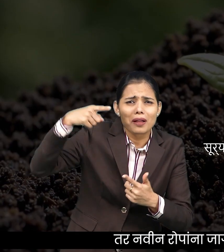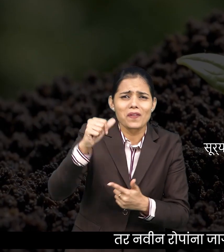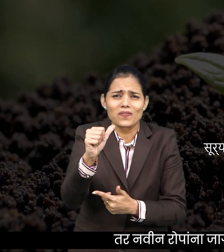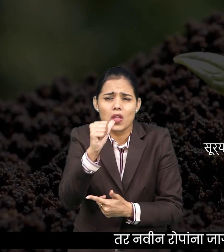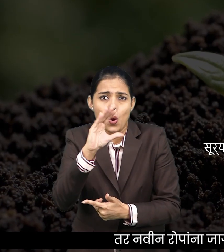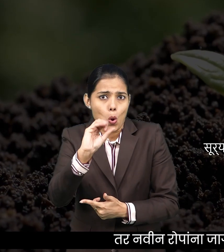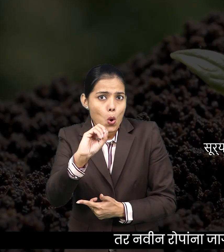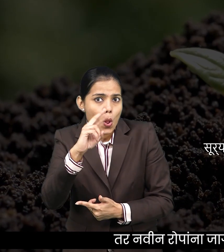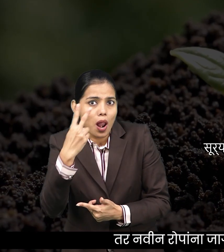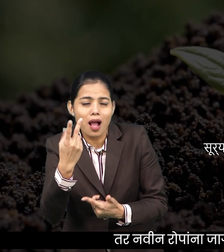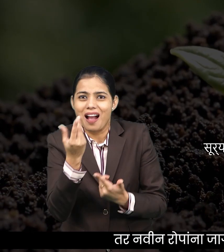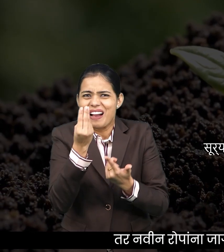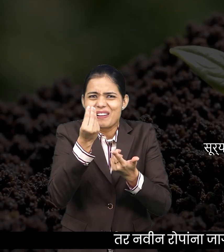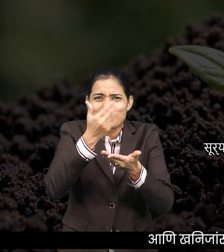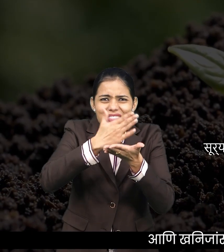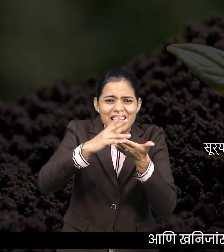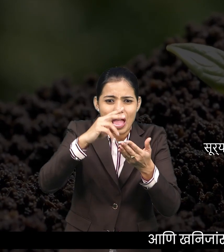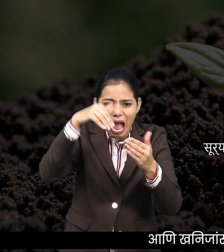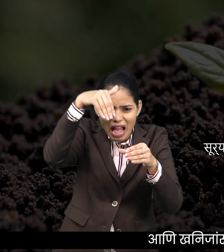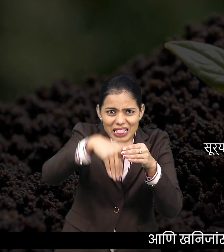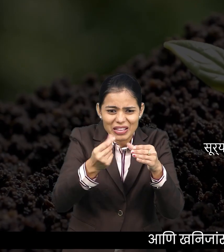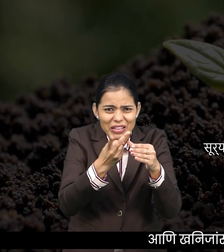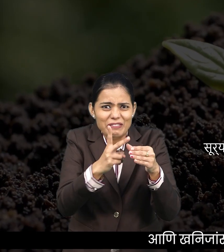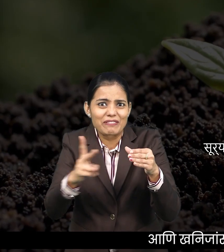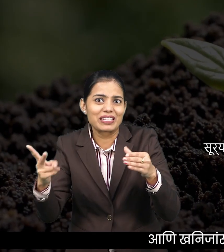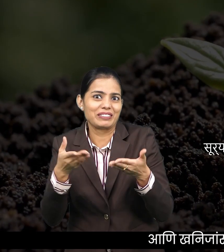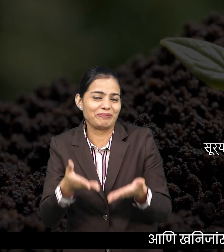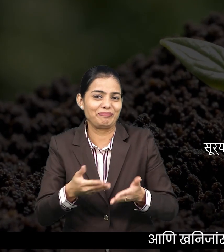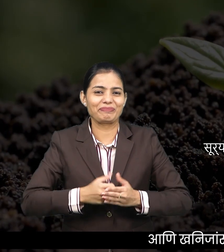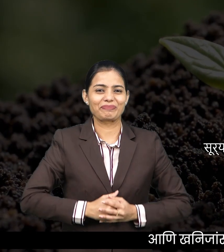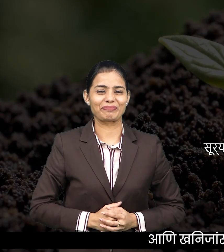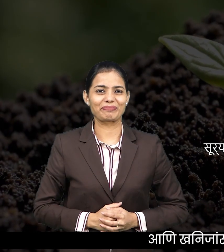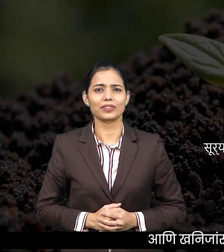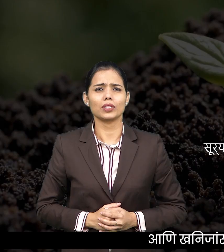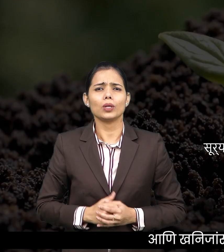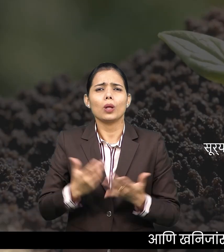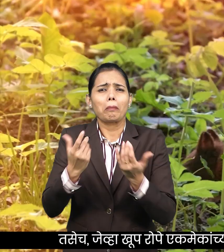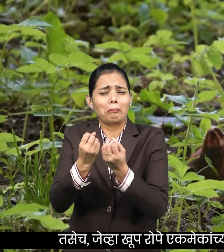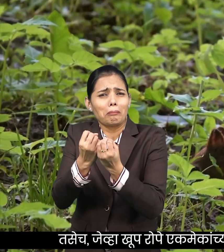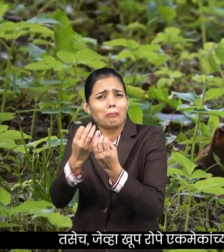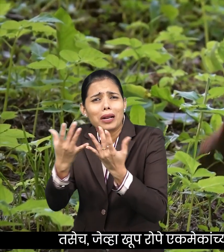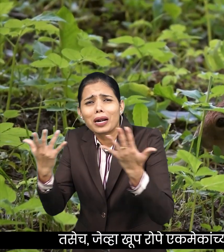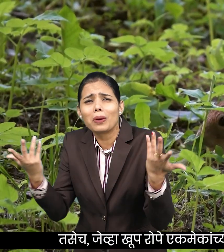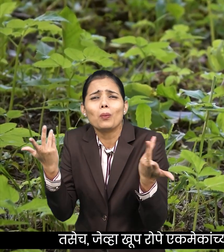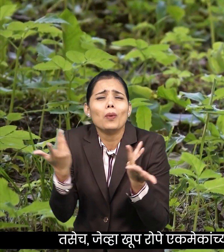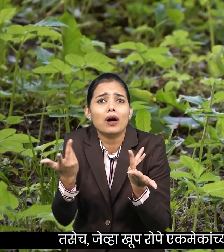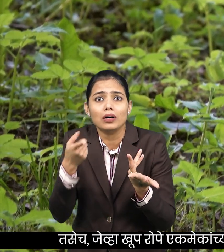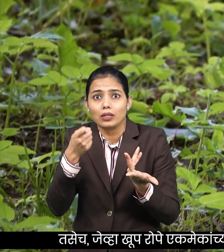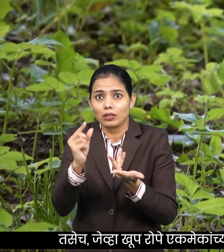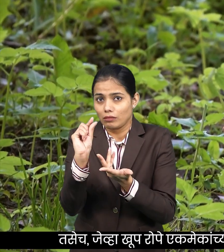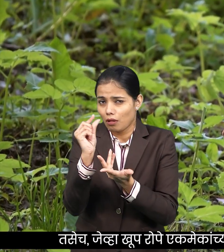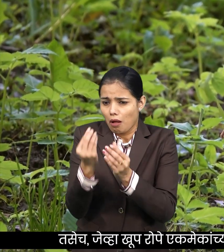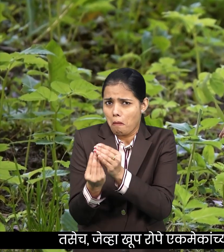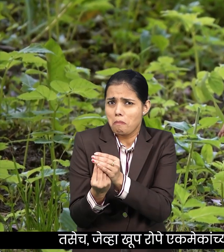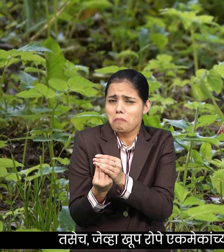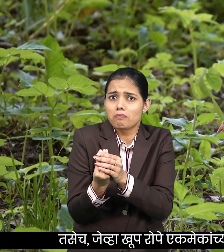पाणी, ऑक्सिजन आणि खनिजांसाठी स्पर्धा करावी लागेल. तसेच जेव्हा